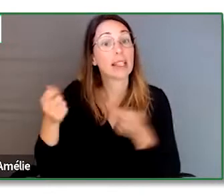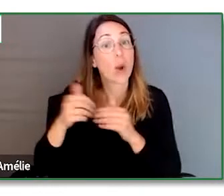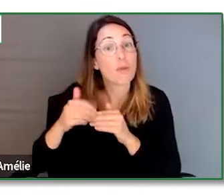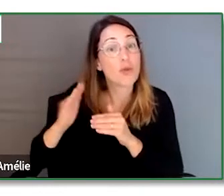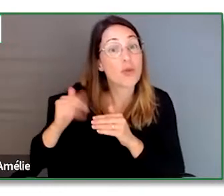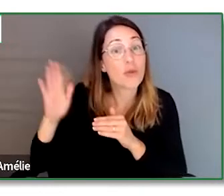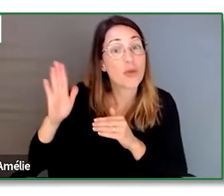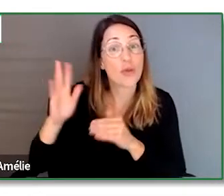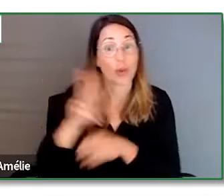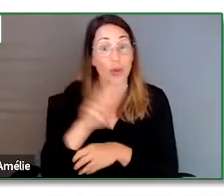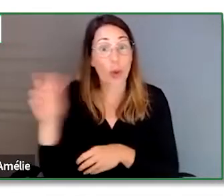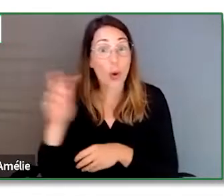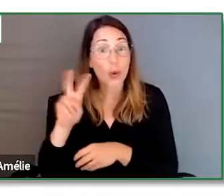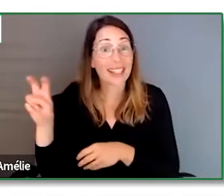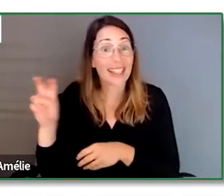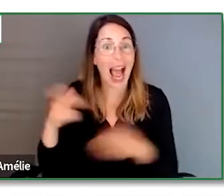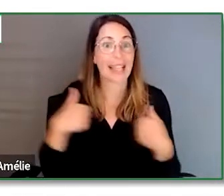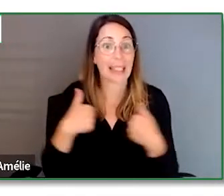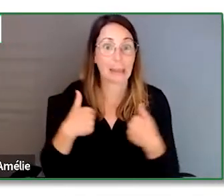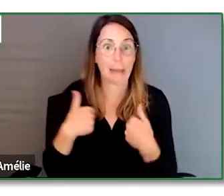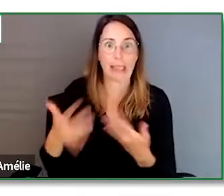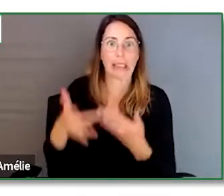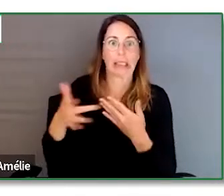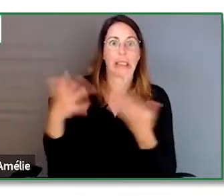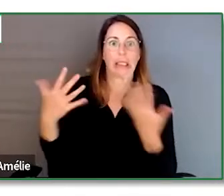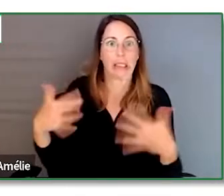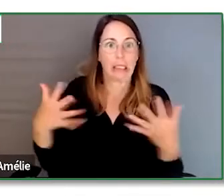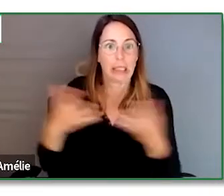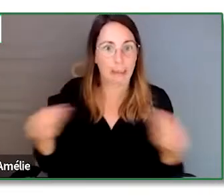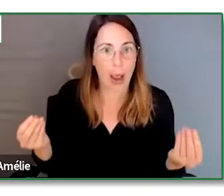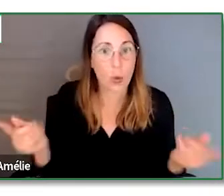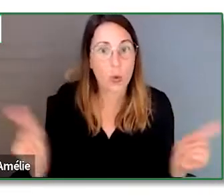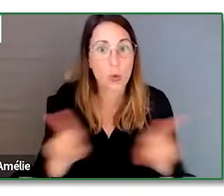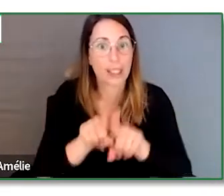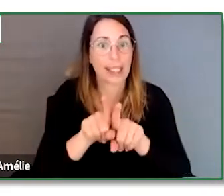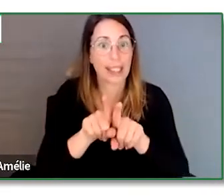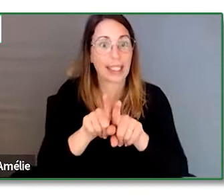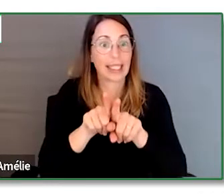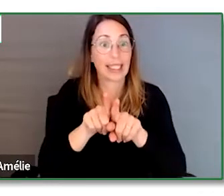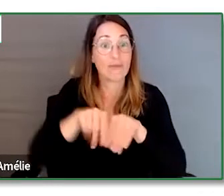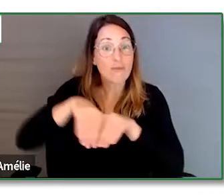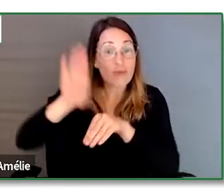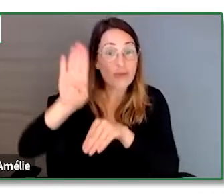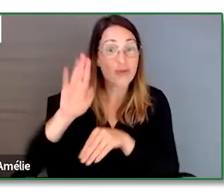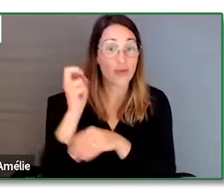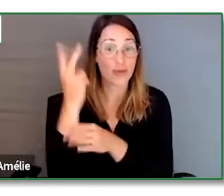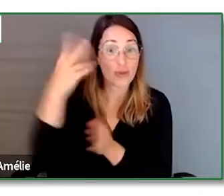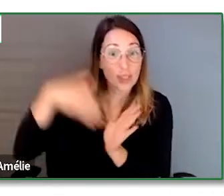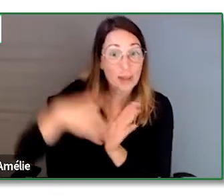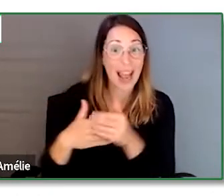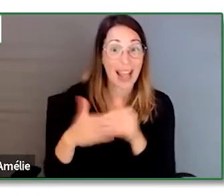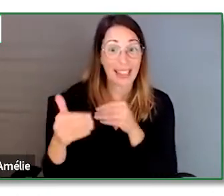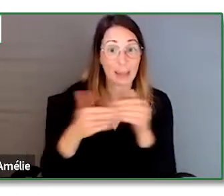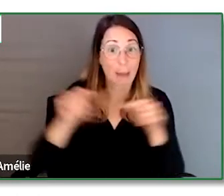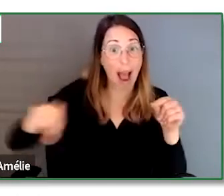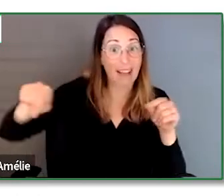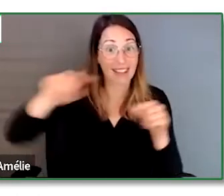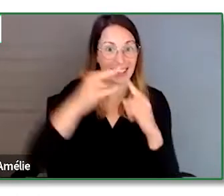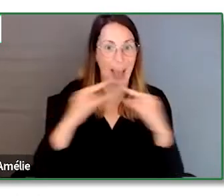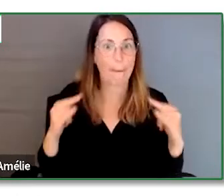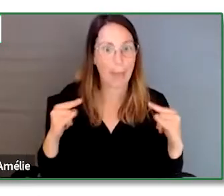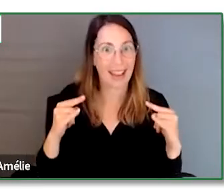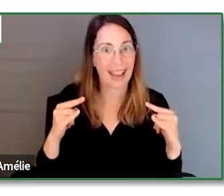en péril. On a également plus de 12 000 espaces de camping à réserver par